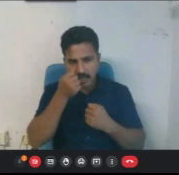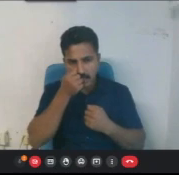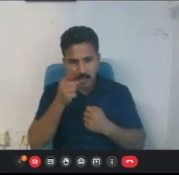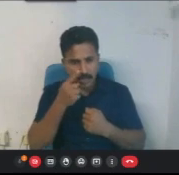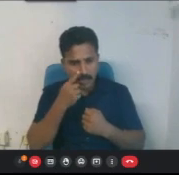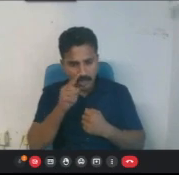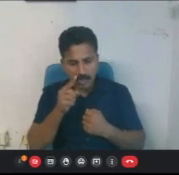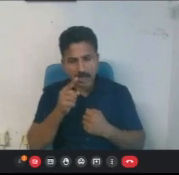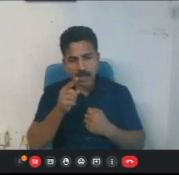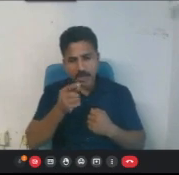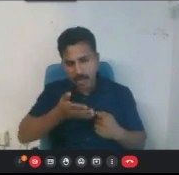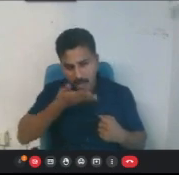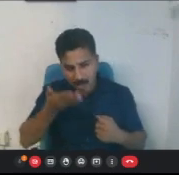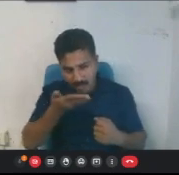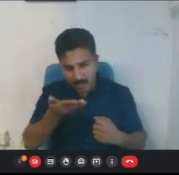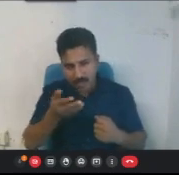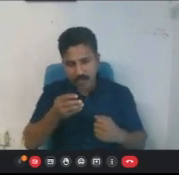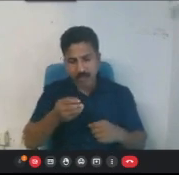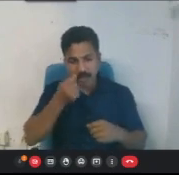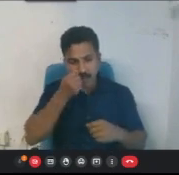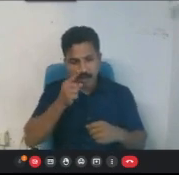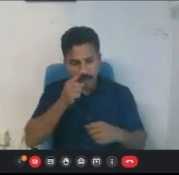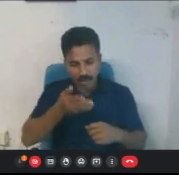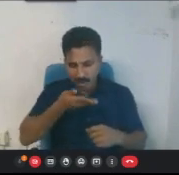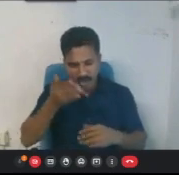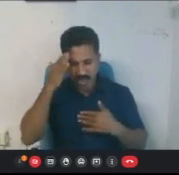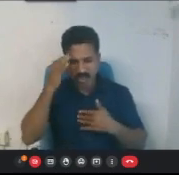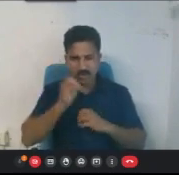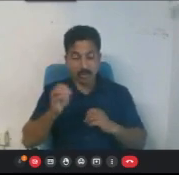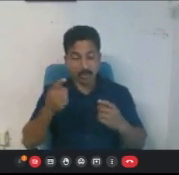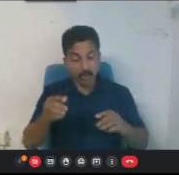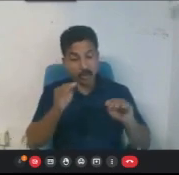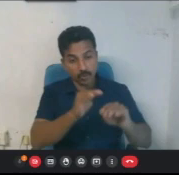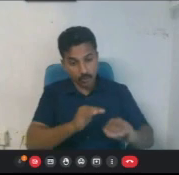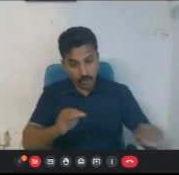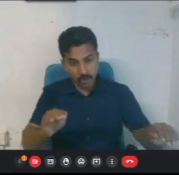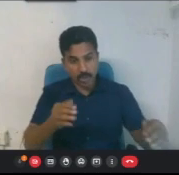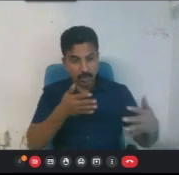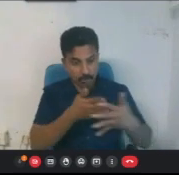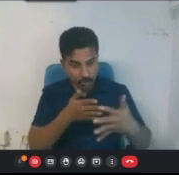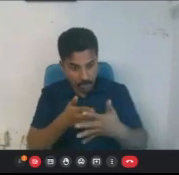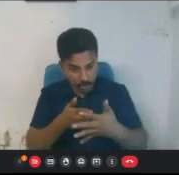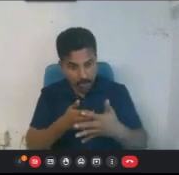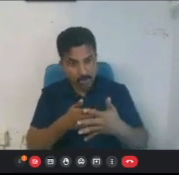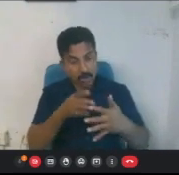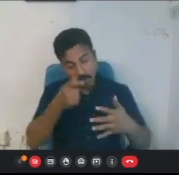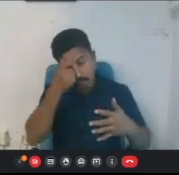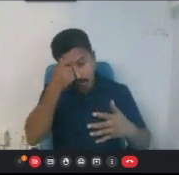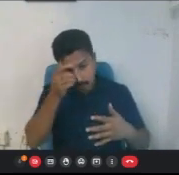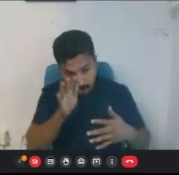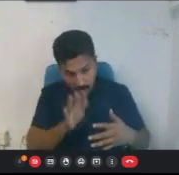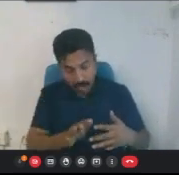ഒന്നും വലുതായി കൊടുക്കുന്നതായിട്ട് അറിയില്ല. എങ്കിൽ പോലും കുട്ടികൾക്ക് എന്തെങ്കിലും ഒരു ബുദ്ധിമുട്ടോ പ്രയാസങ്ങളോ ഉണ്ടാവുമ്പോൾ